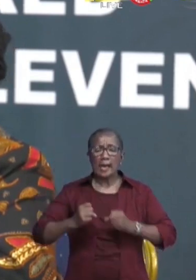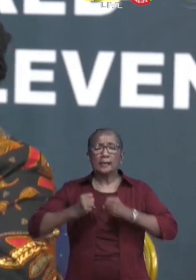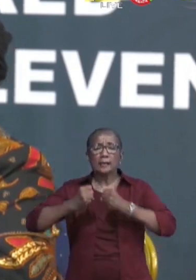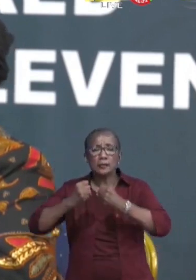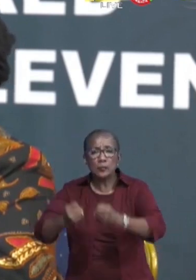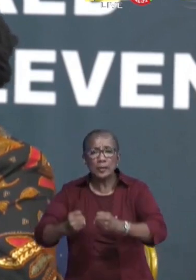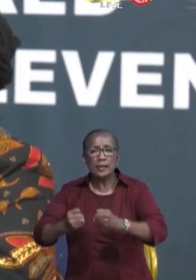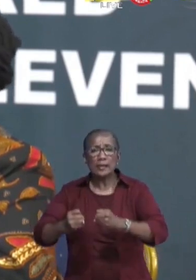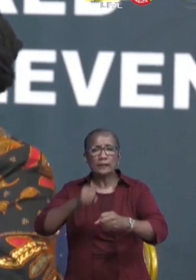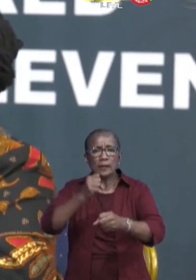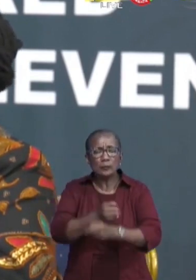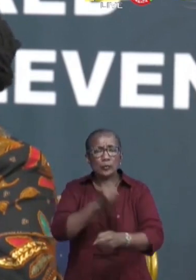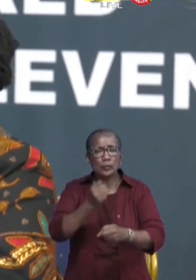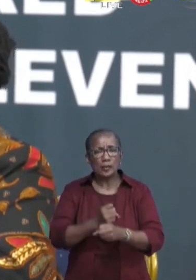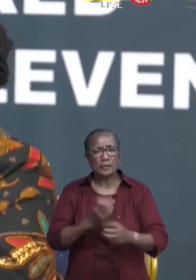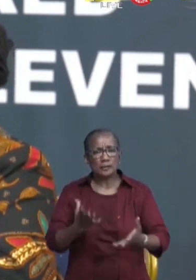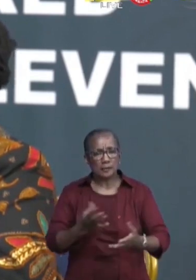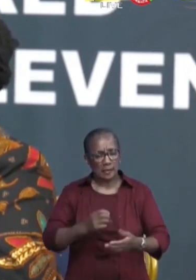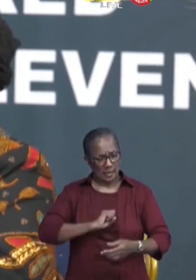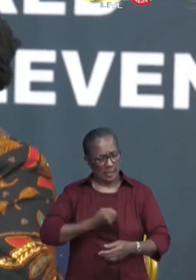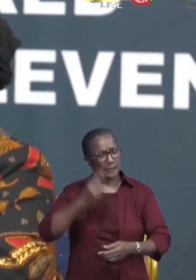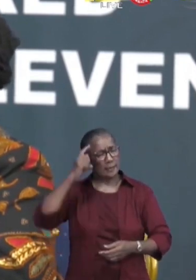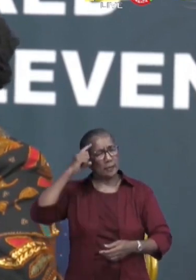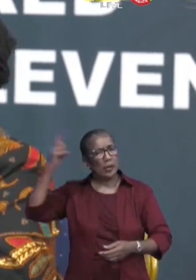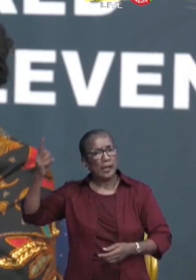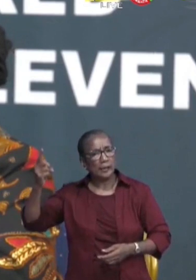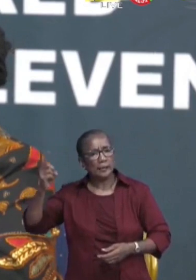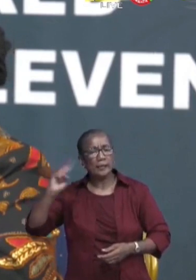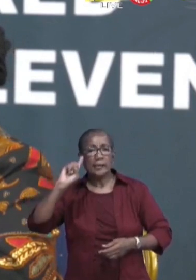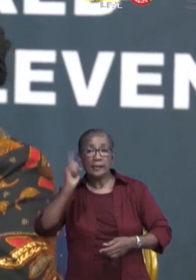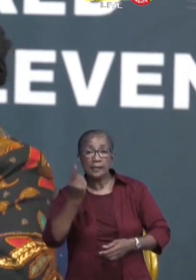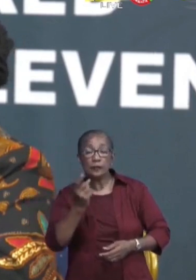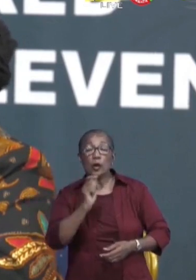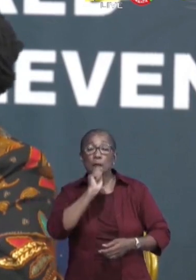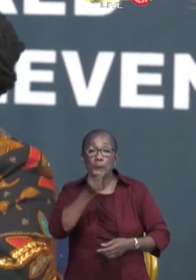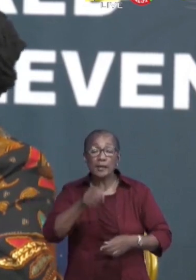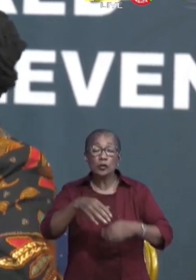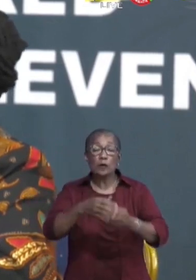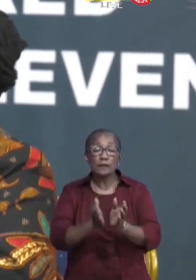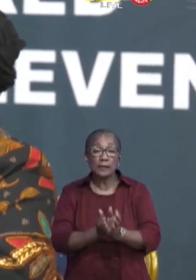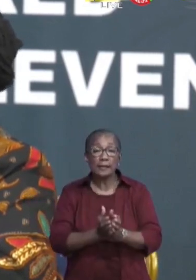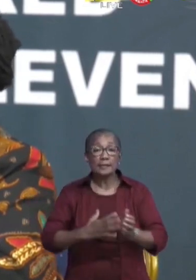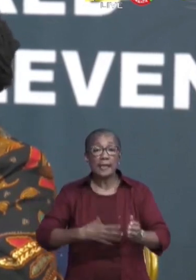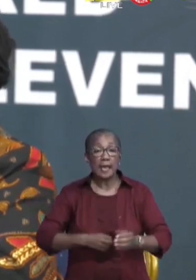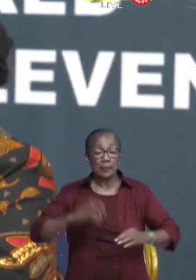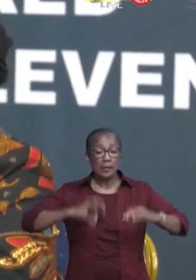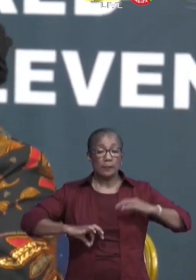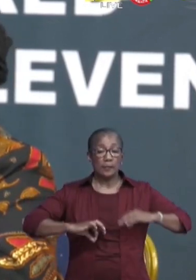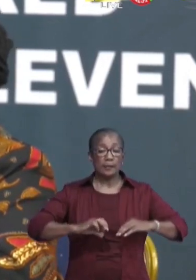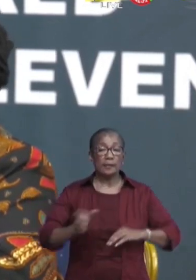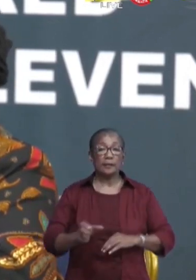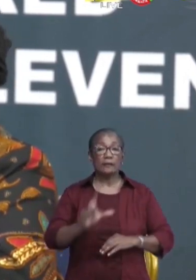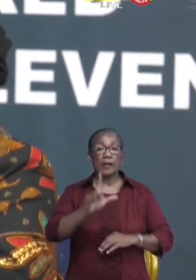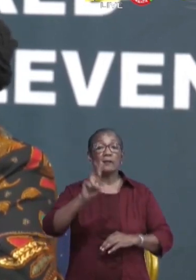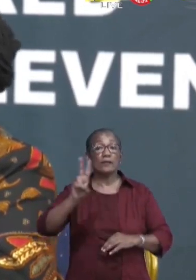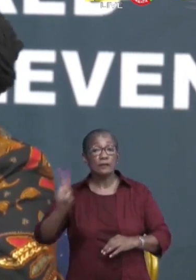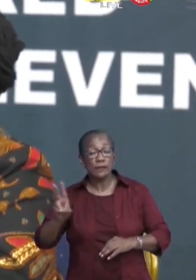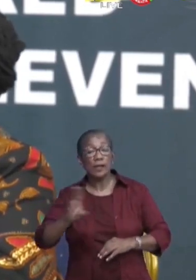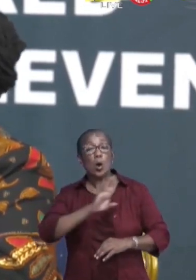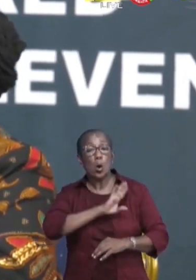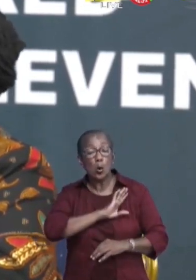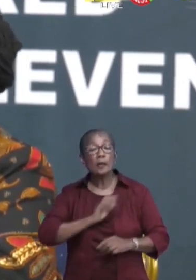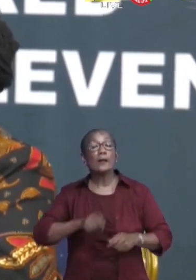van productie. Ik wil zich nog herinneren, een van onze eerste persconferenties had minister van LVV ook